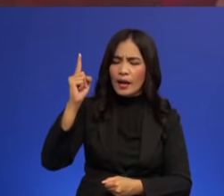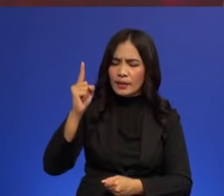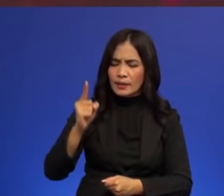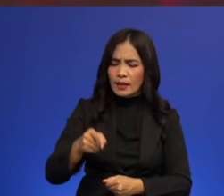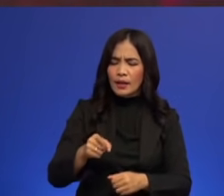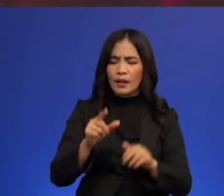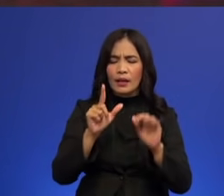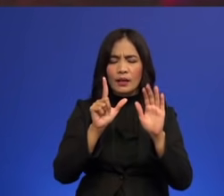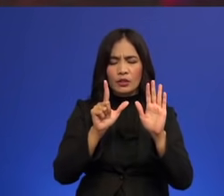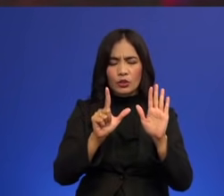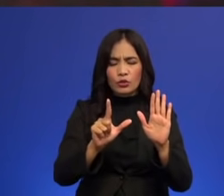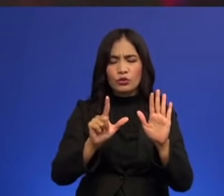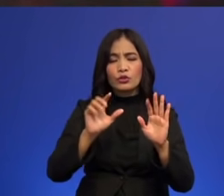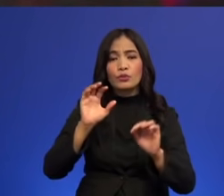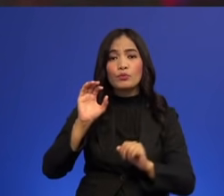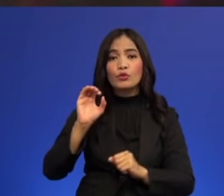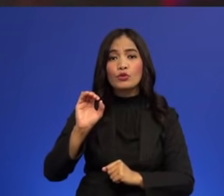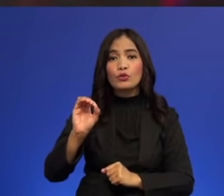Hanya